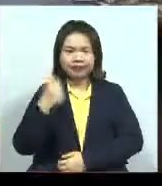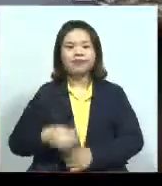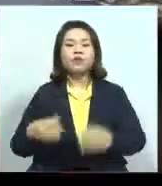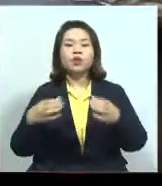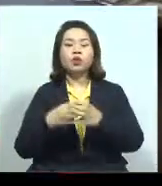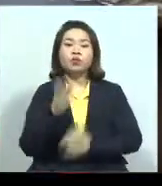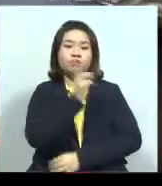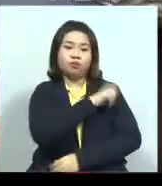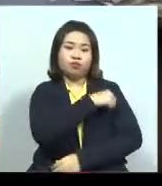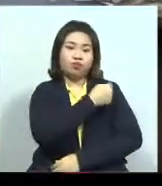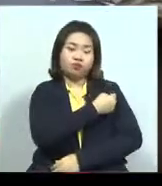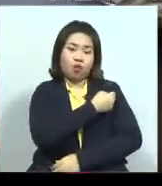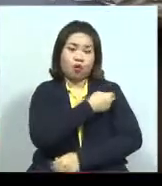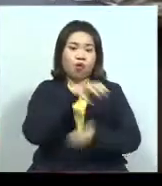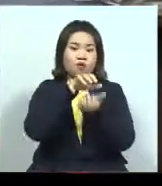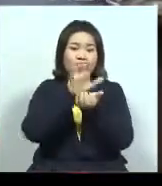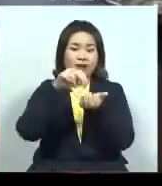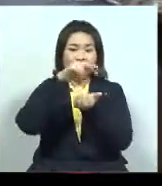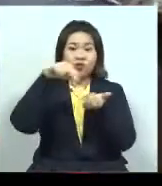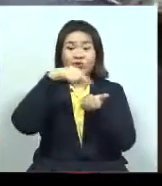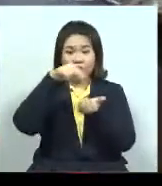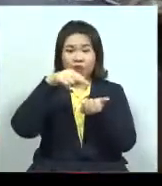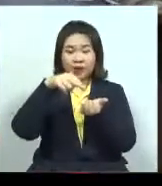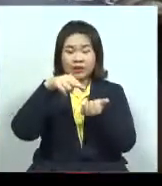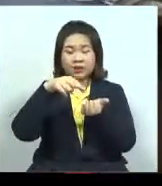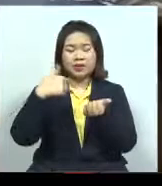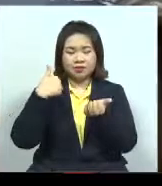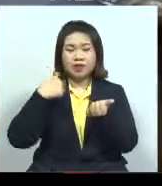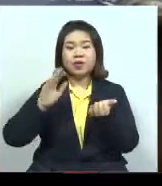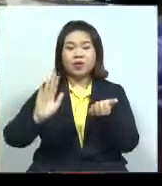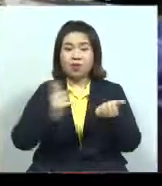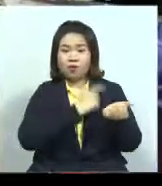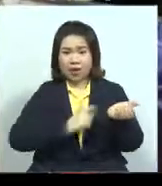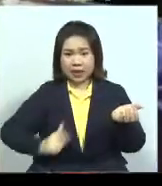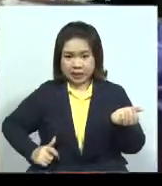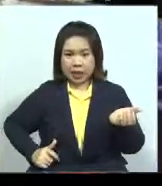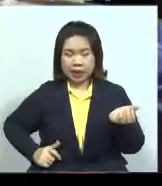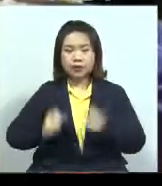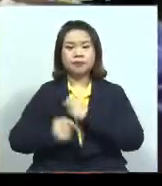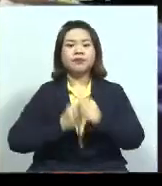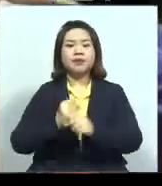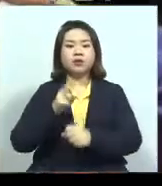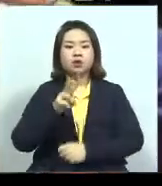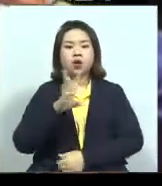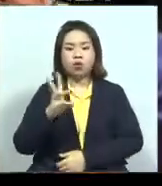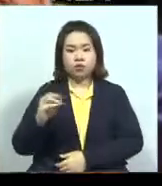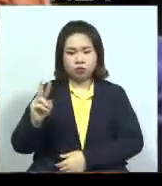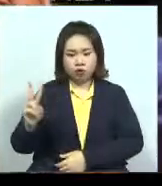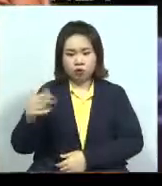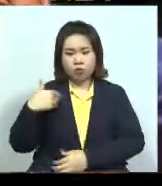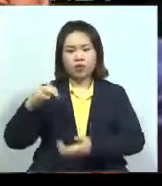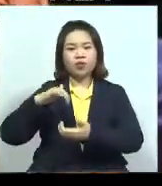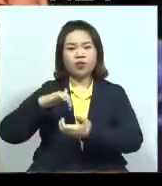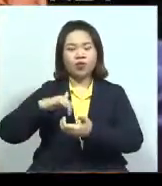ทีมหน่วยแพทย์เคลื่อนที่ของโครงการคลินิกทันตกรรมเคลื่อนที่เฉลิมพระเกียรติประจำปี2562ร่วมกับหน่วย